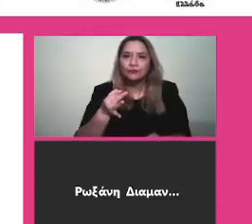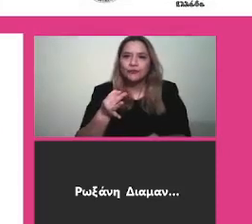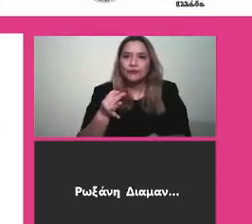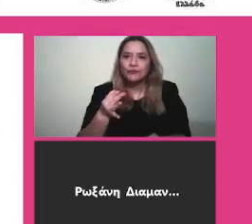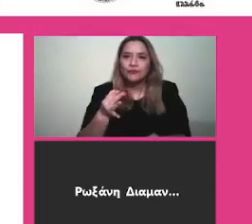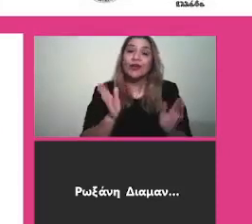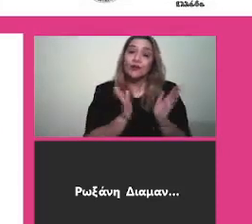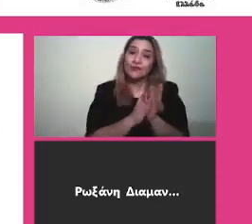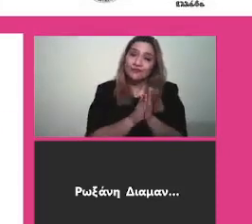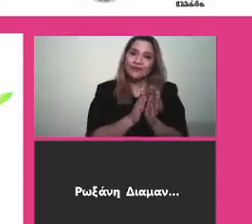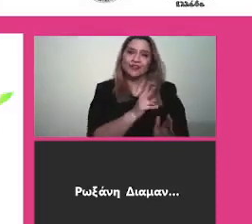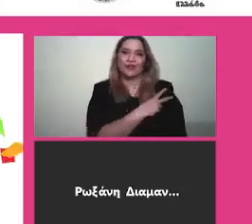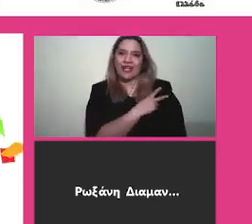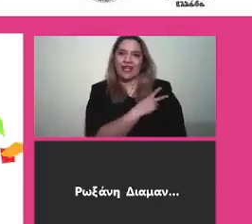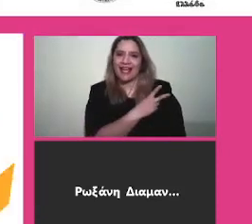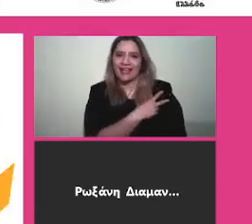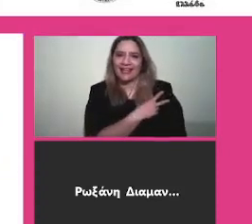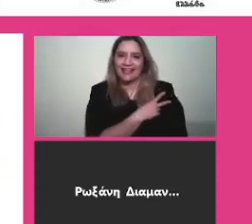Σωστός.